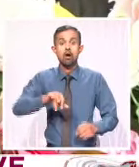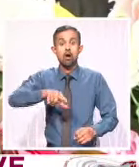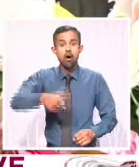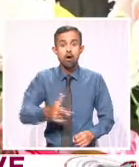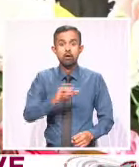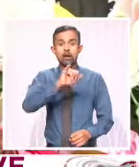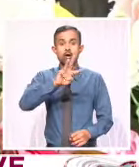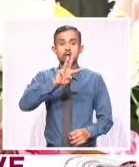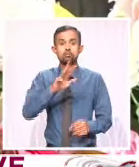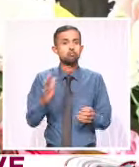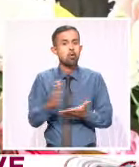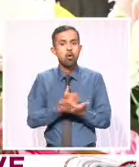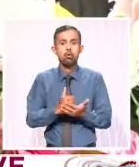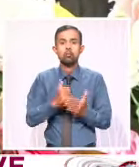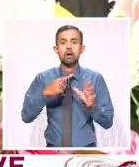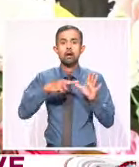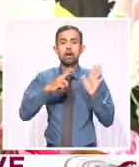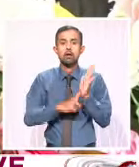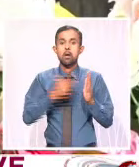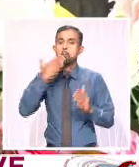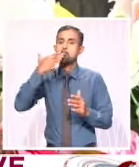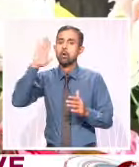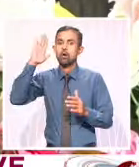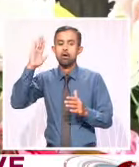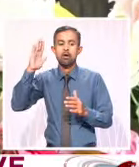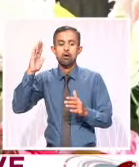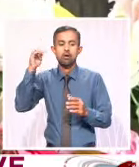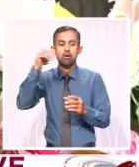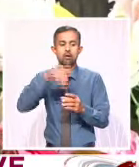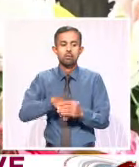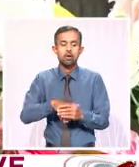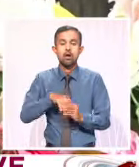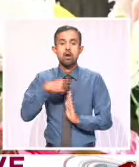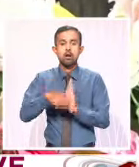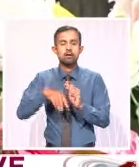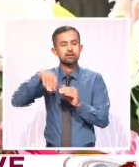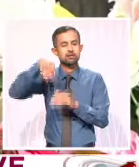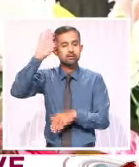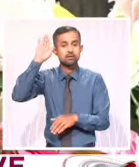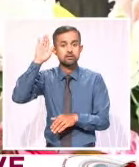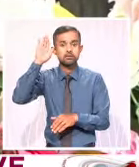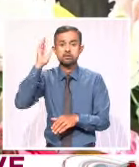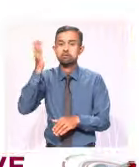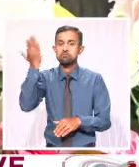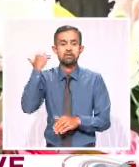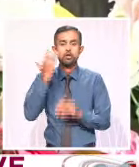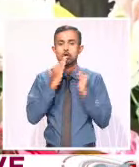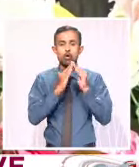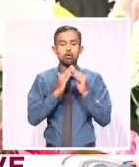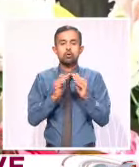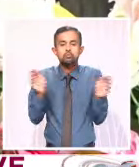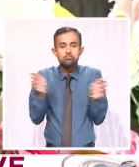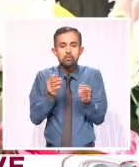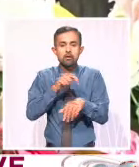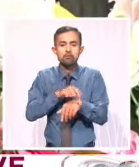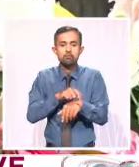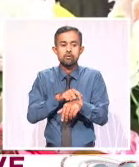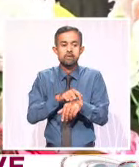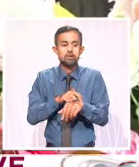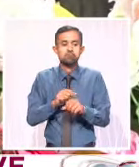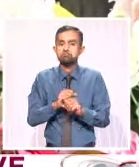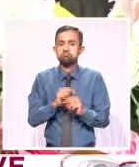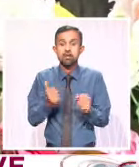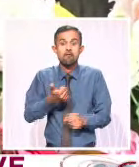763 දෙනාම උසස් පෙළ කරන දරුවන් බවට සුසුකන් ලැබීමේ ලංකා ඉතිහාසයේ කිසිම පාසලක් කෙටි කාලයක් තුළදී